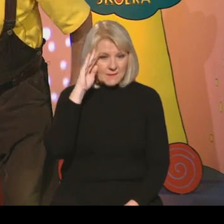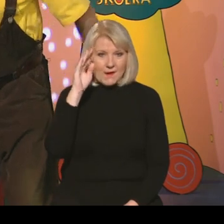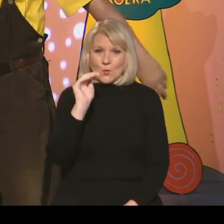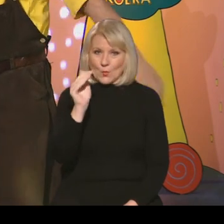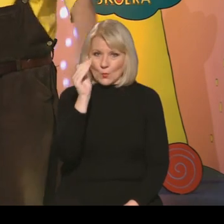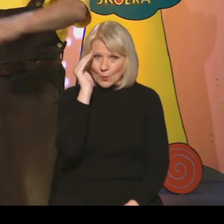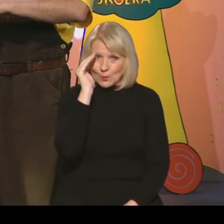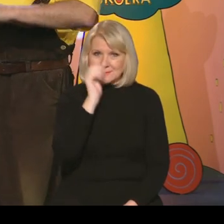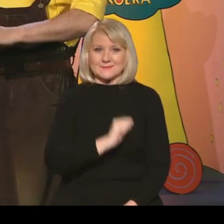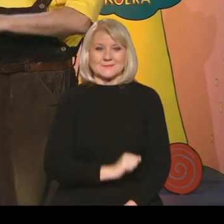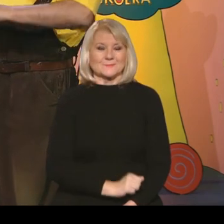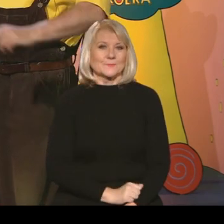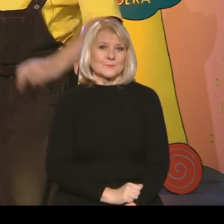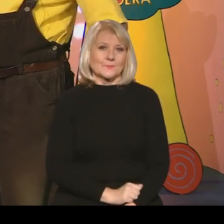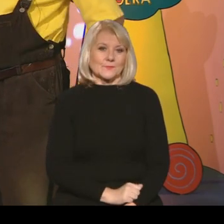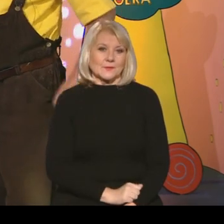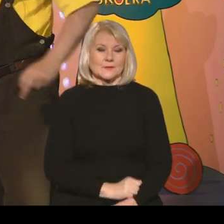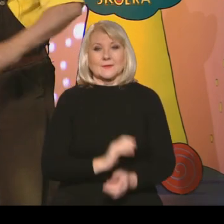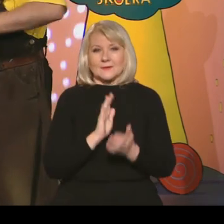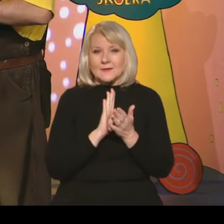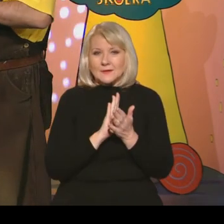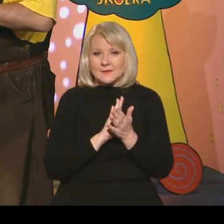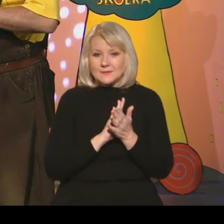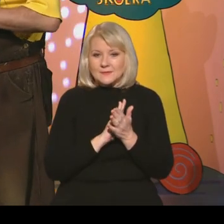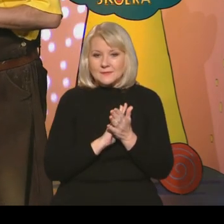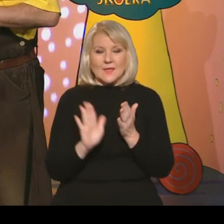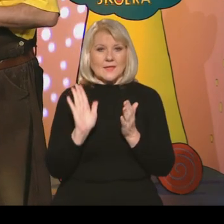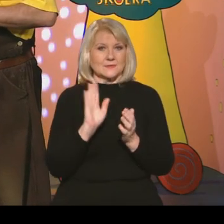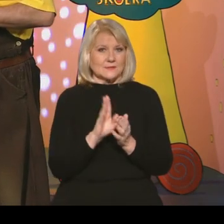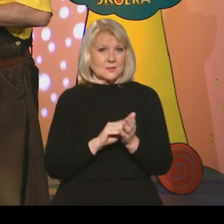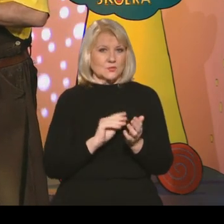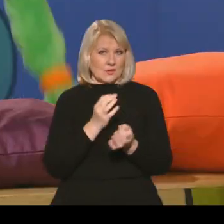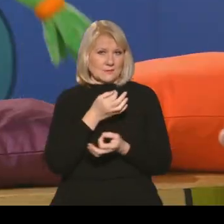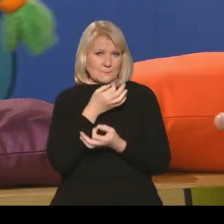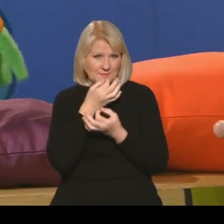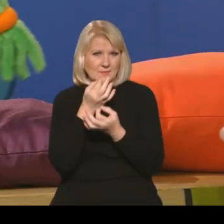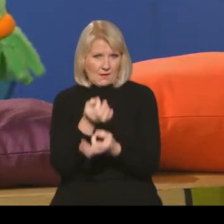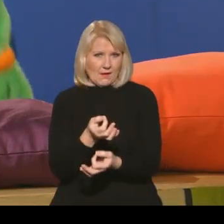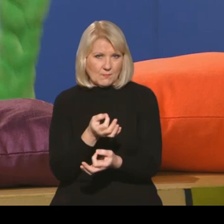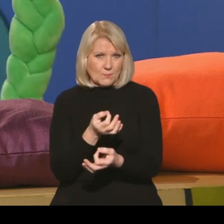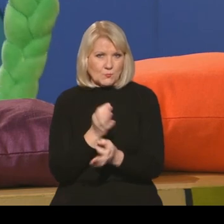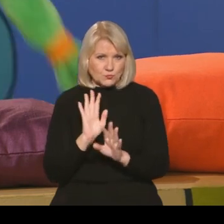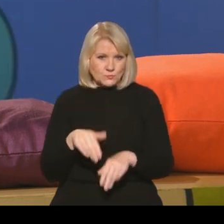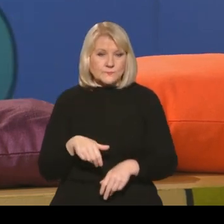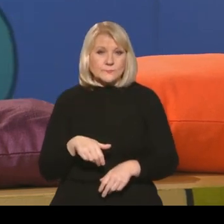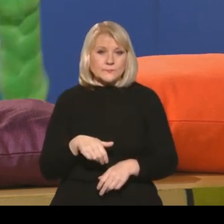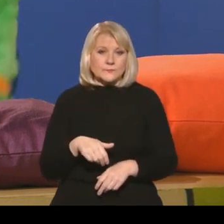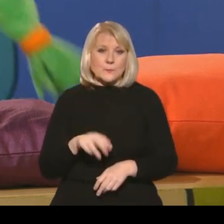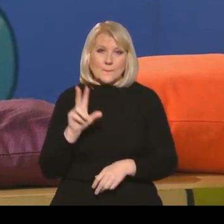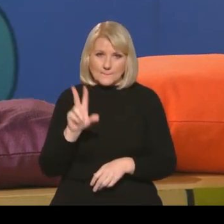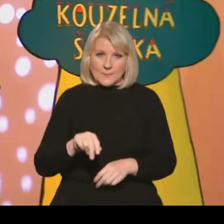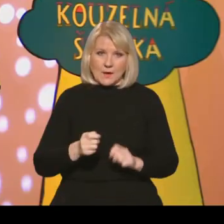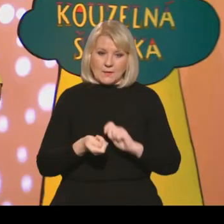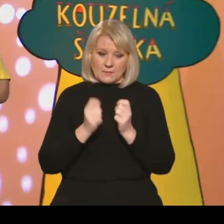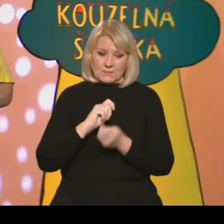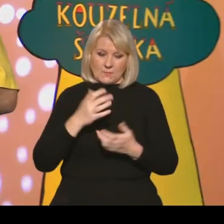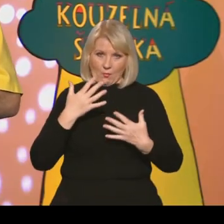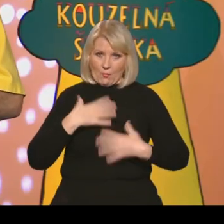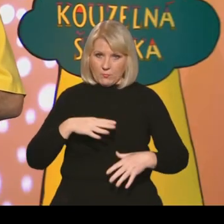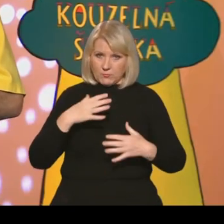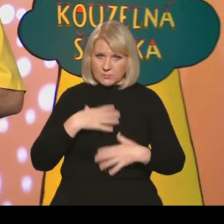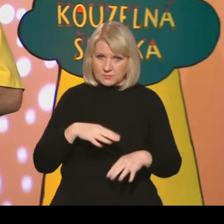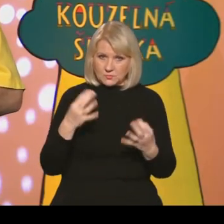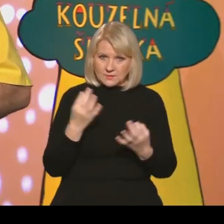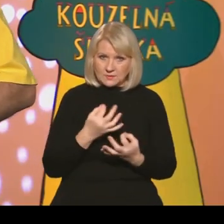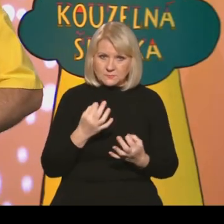kluci. Můžu se hned na začátku kouzelné školky na něco zeptat? No? Máš tady něco na převlečení? Jak